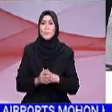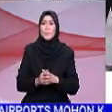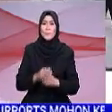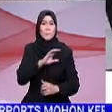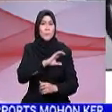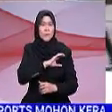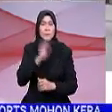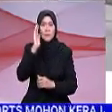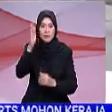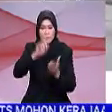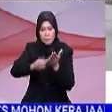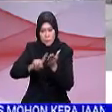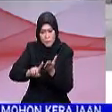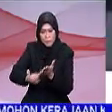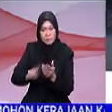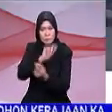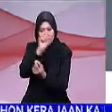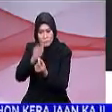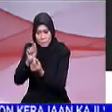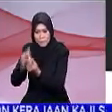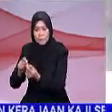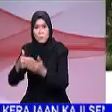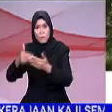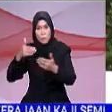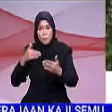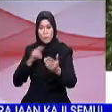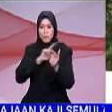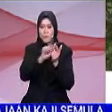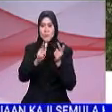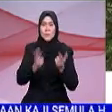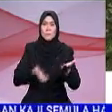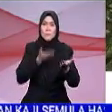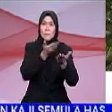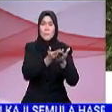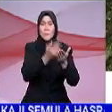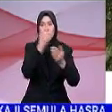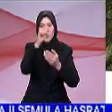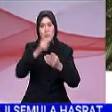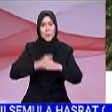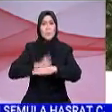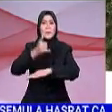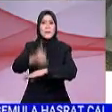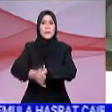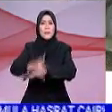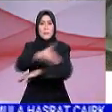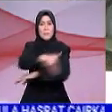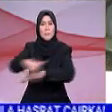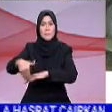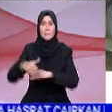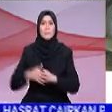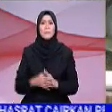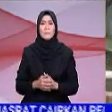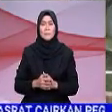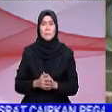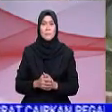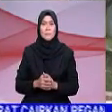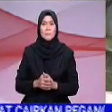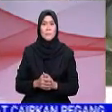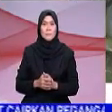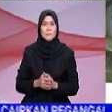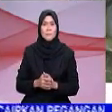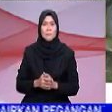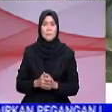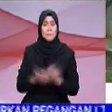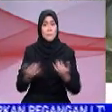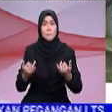pihak polis akan melakukan penelitian rapi sebelum meluluskan sebarang permohonan rentas padan. Jadi apa salahnya